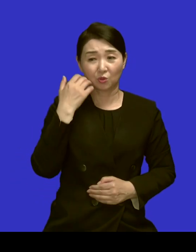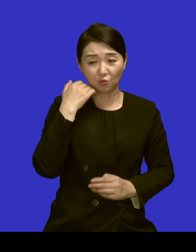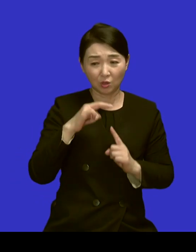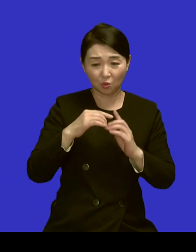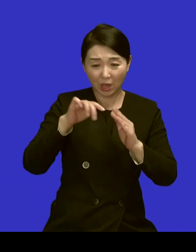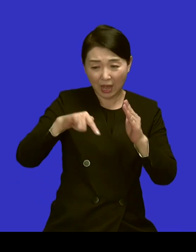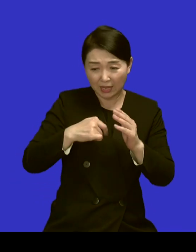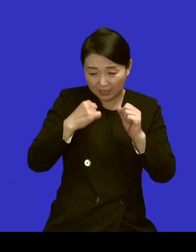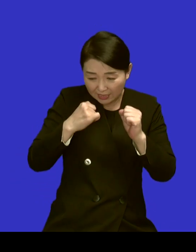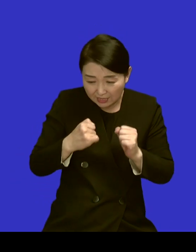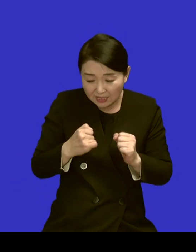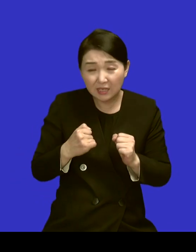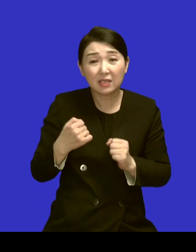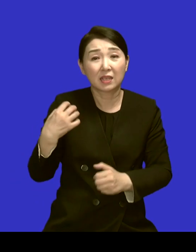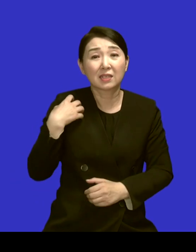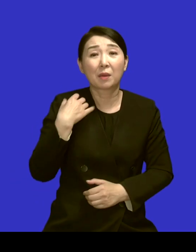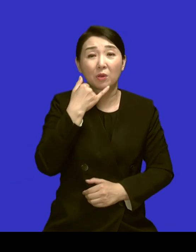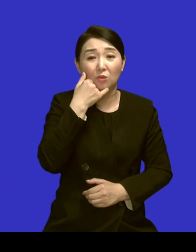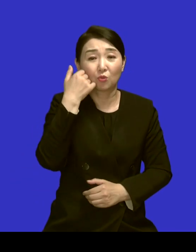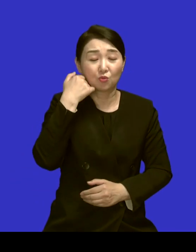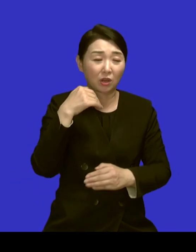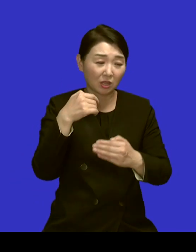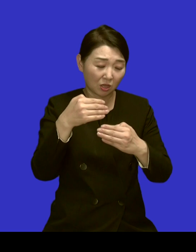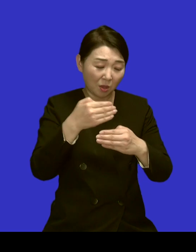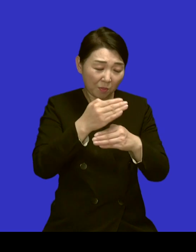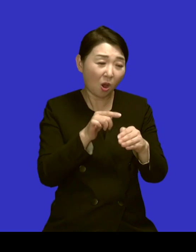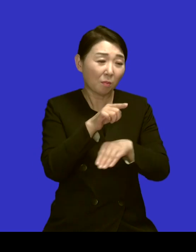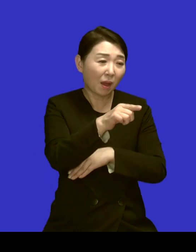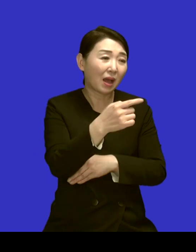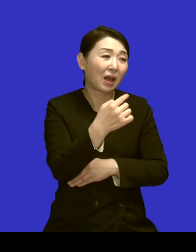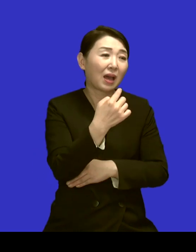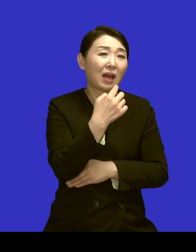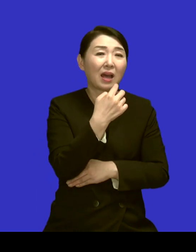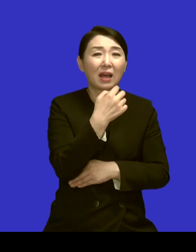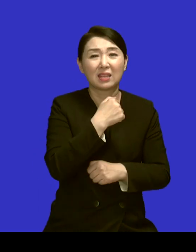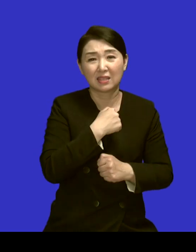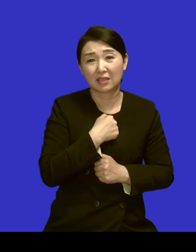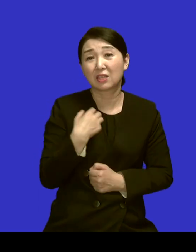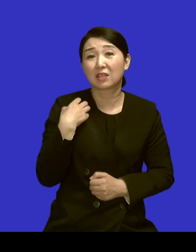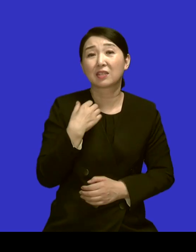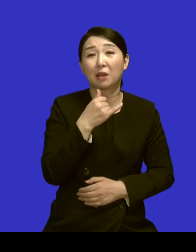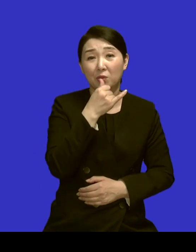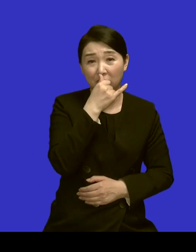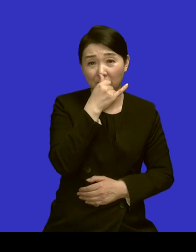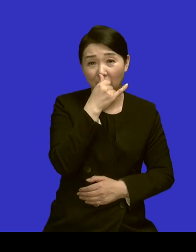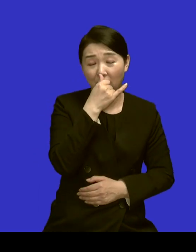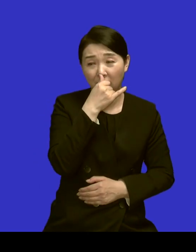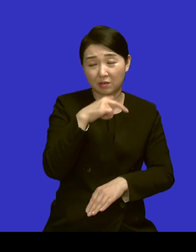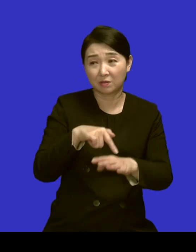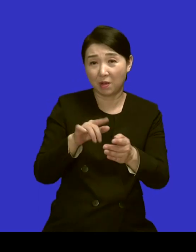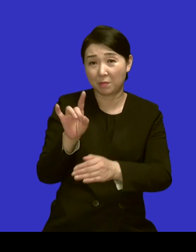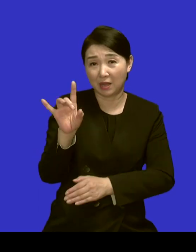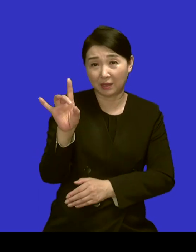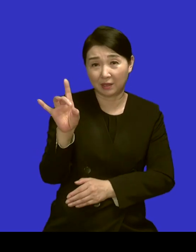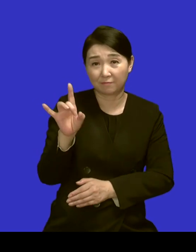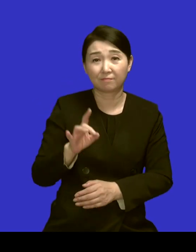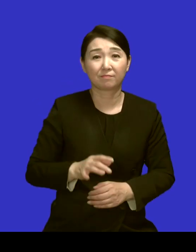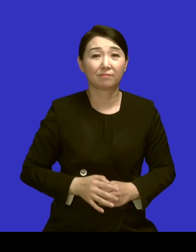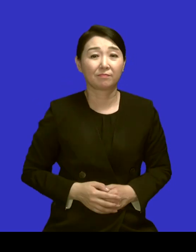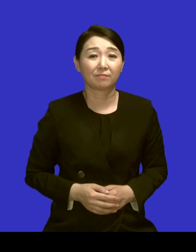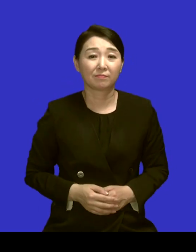안을 지키는 사명이 있다면 누군가는 교회 벽 밖을 지키는 사명이 있구나. 그 마음 하나로 그